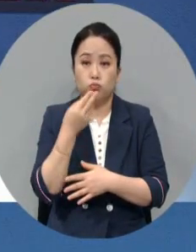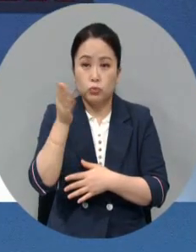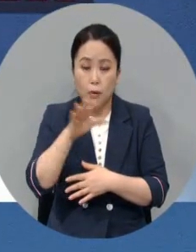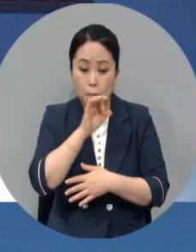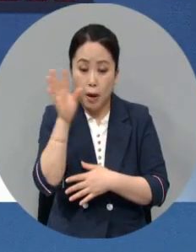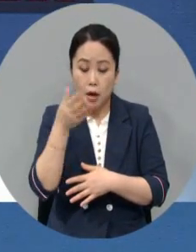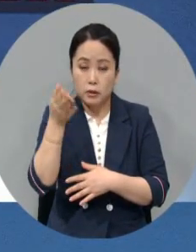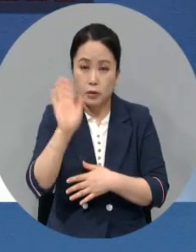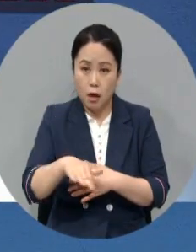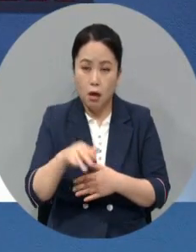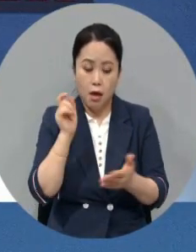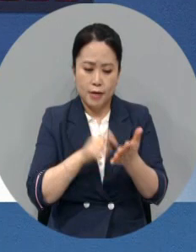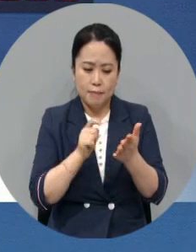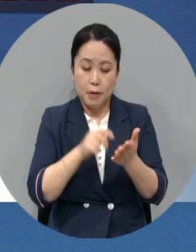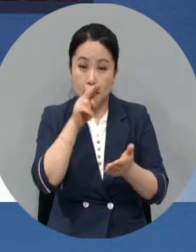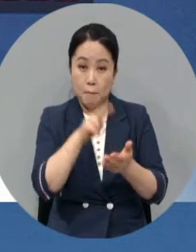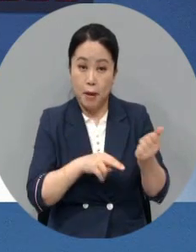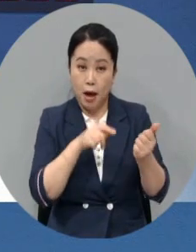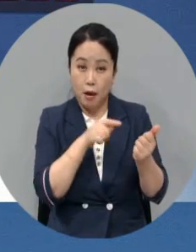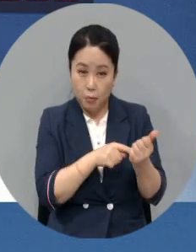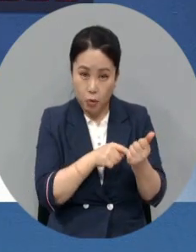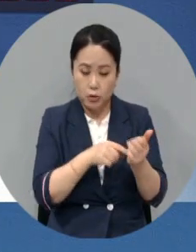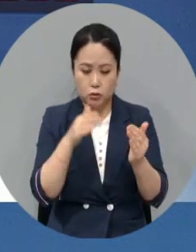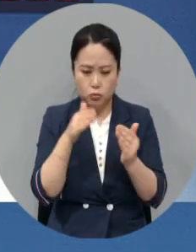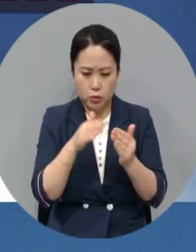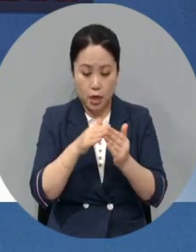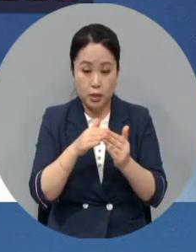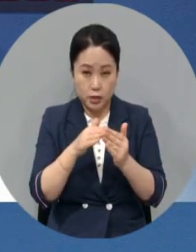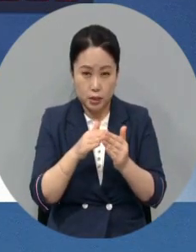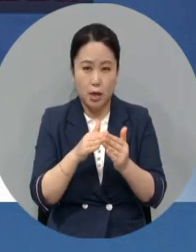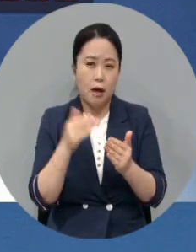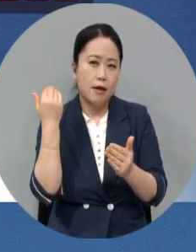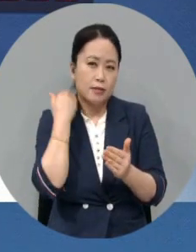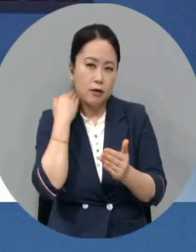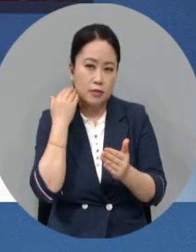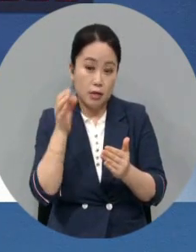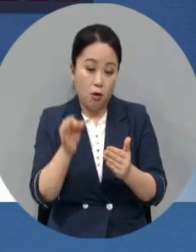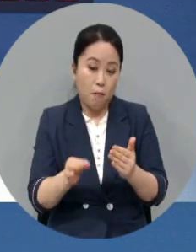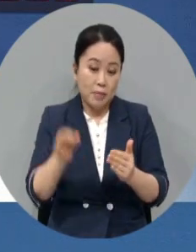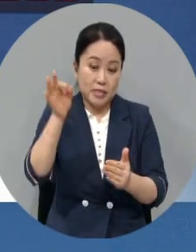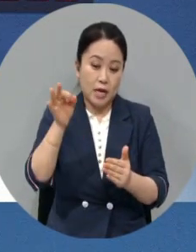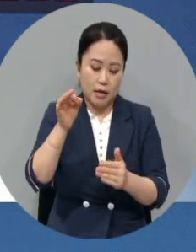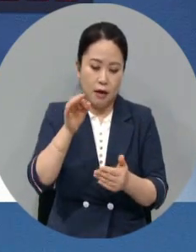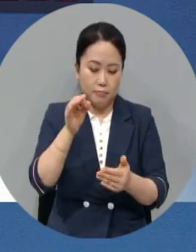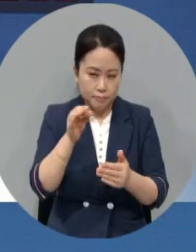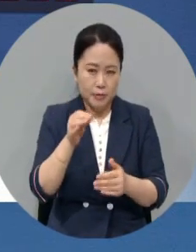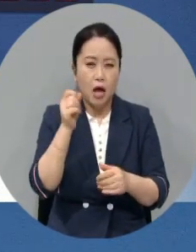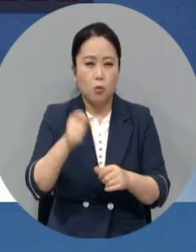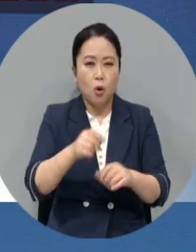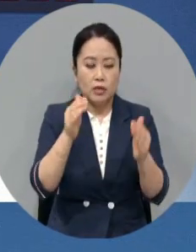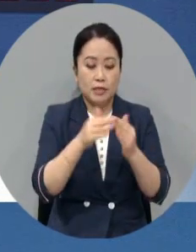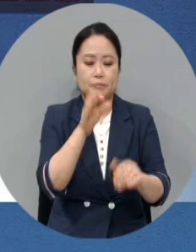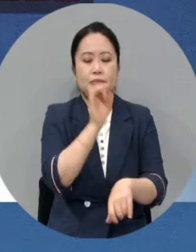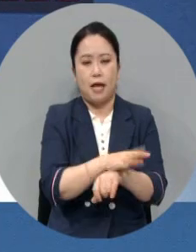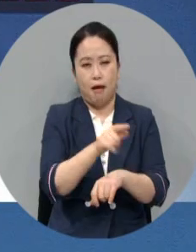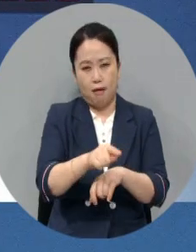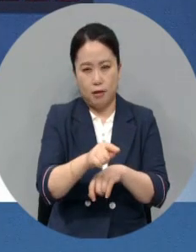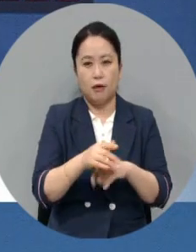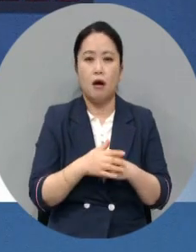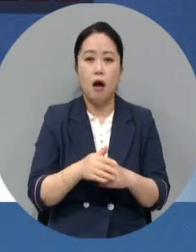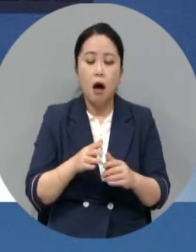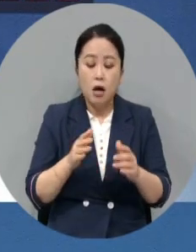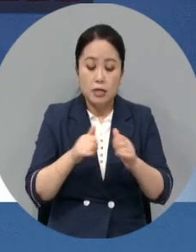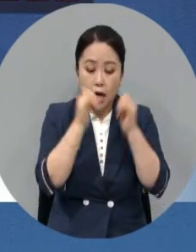시세보다 높은 세를 놓고 보증금을 받아 주택을 사들이는 수법을 썼는데요. 사회초년생 50여 명이 돈을